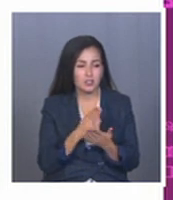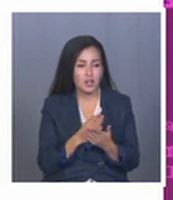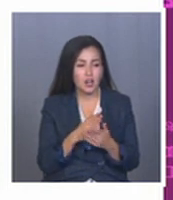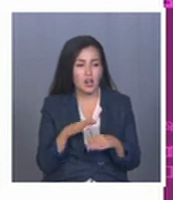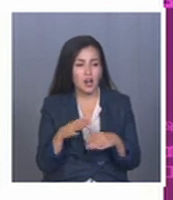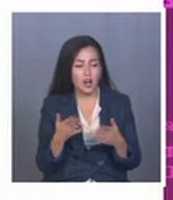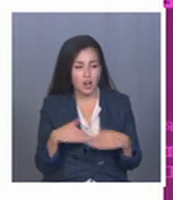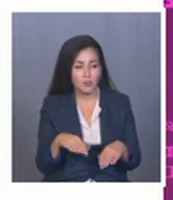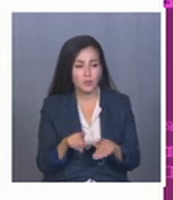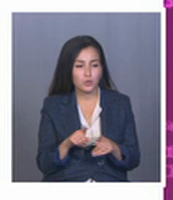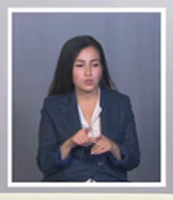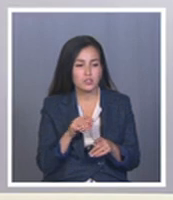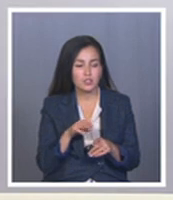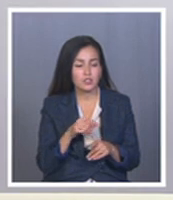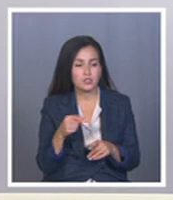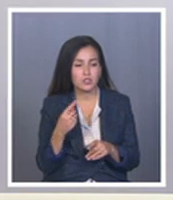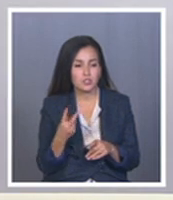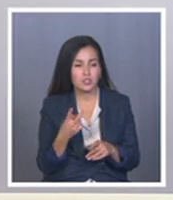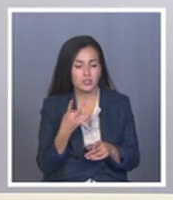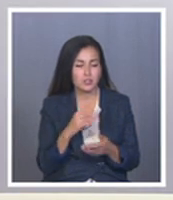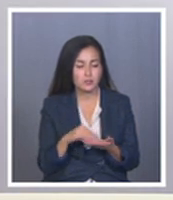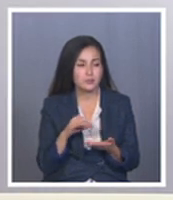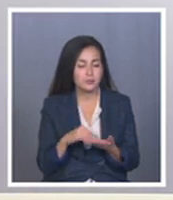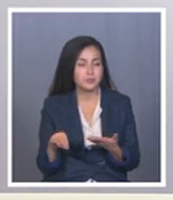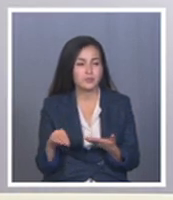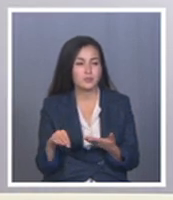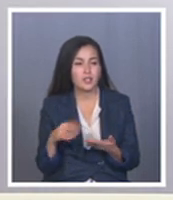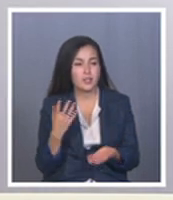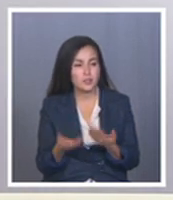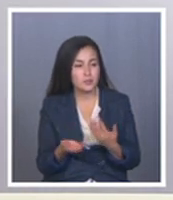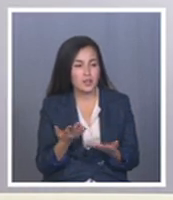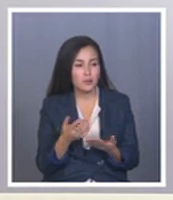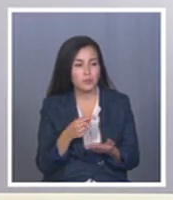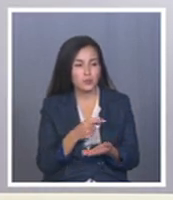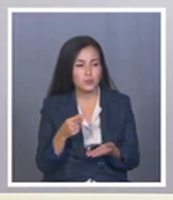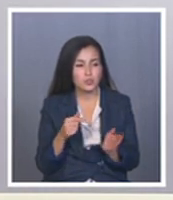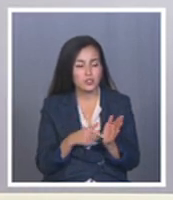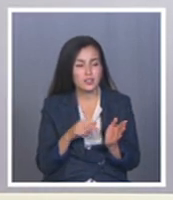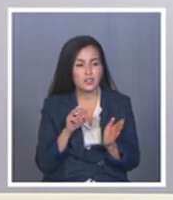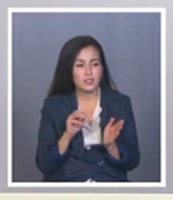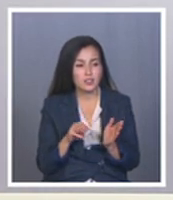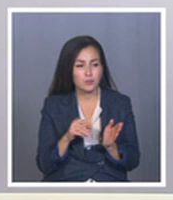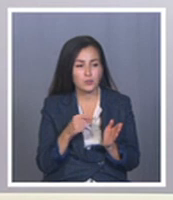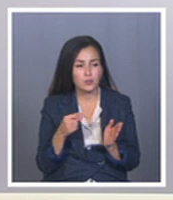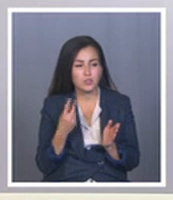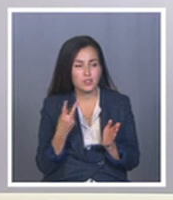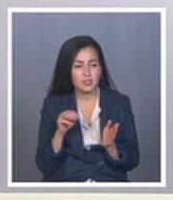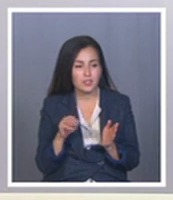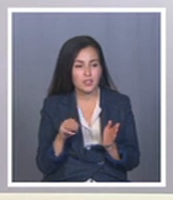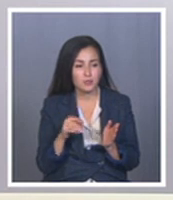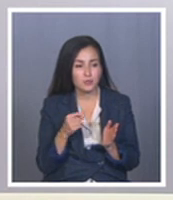2 түріне келемеді болжаймыз. Немесе, мына минус 7-тіні, минус 2-ті, минус 5-ті